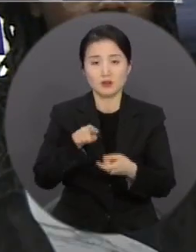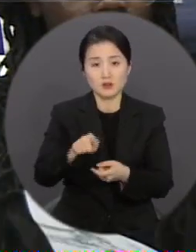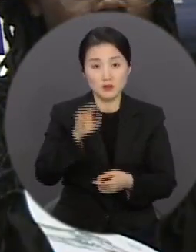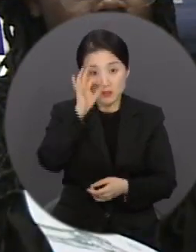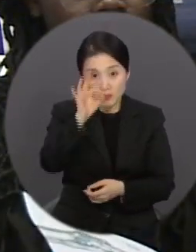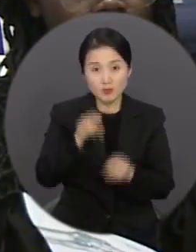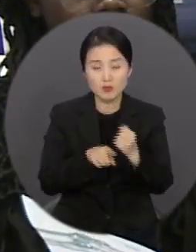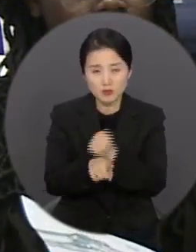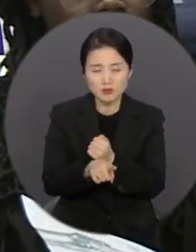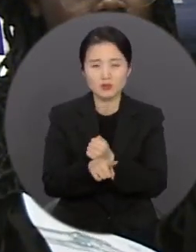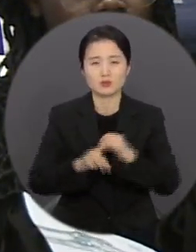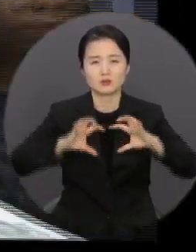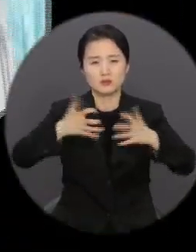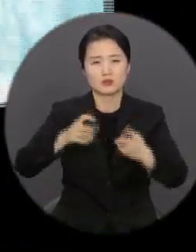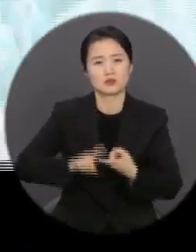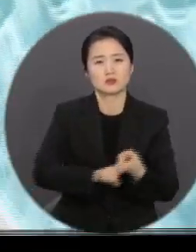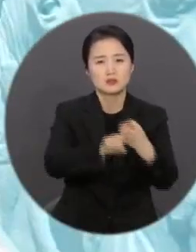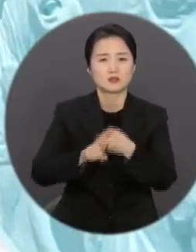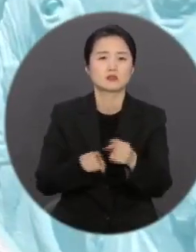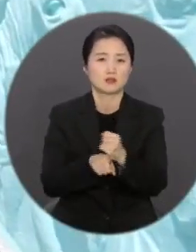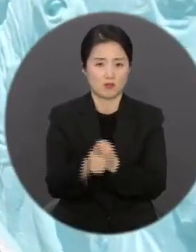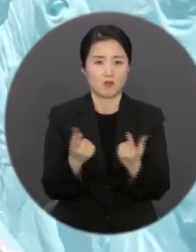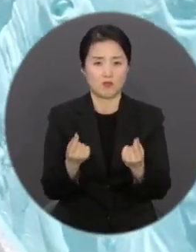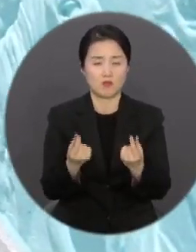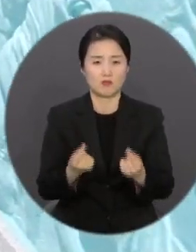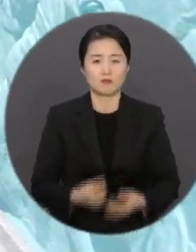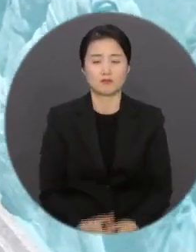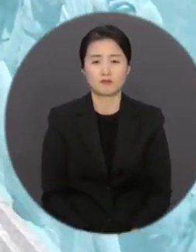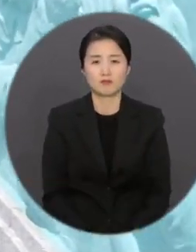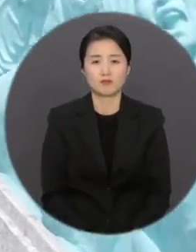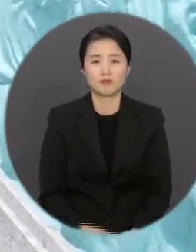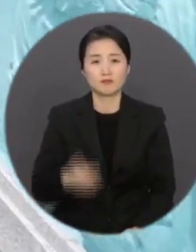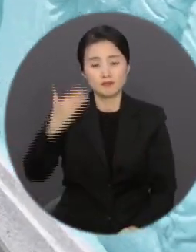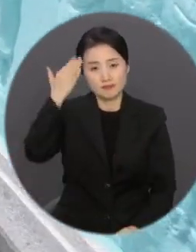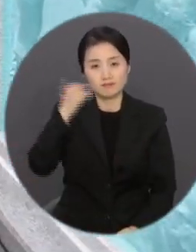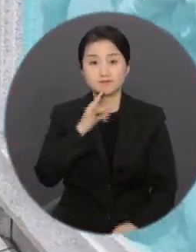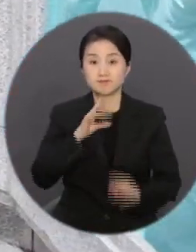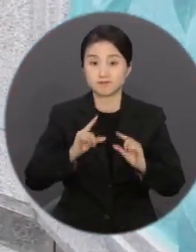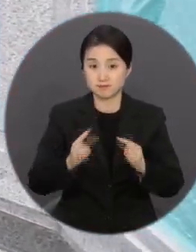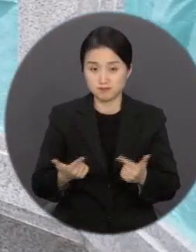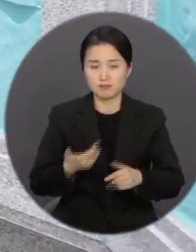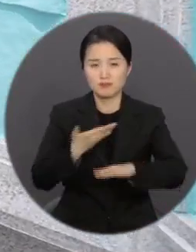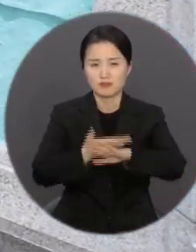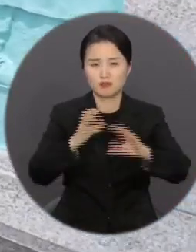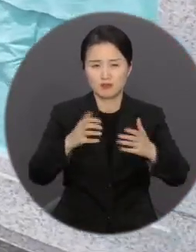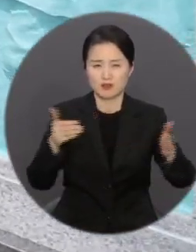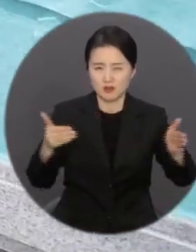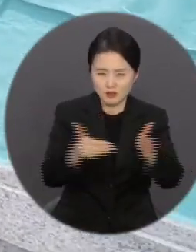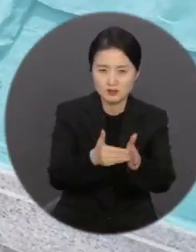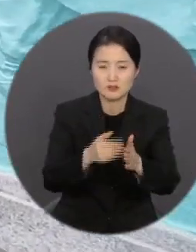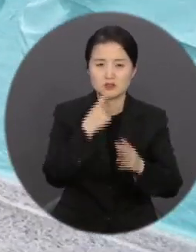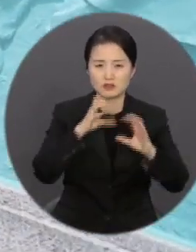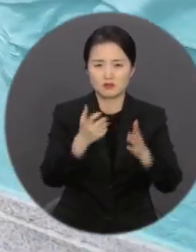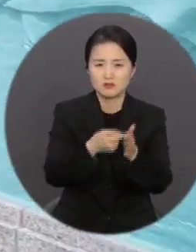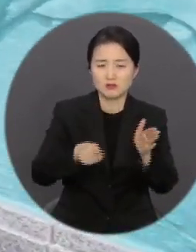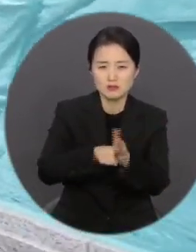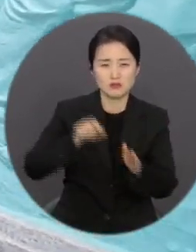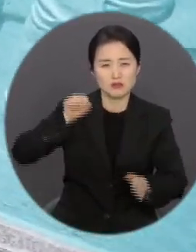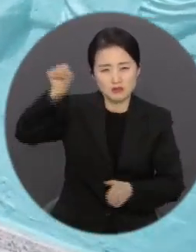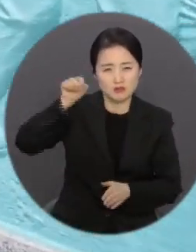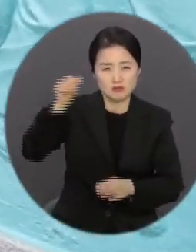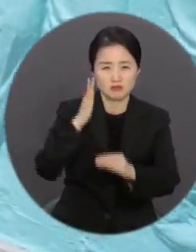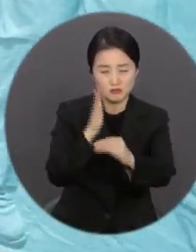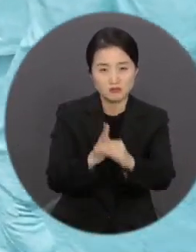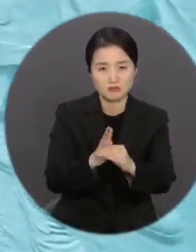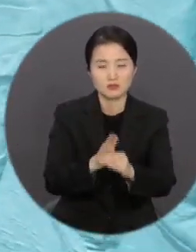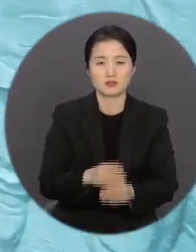사업의 지향점을 구체화하는 표현입니다. 국경을 뛰어넘는 5월의 정신으로 투쟁을 벌이고 있는 이들에겐 끊임없는 관심과